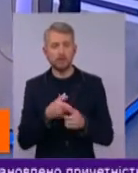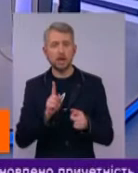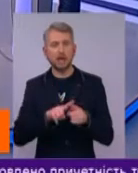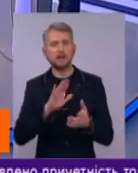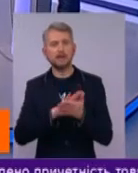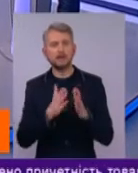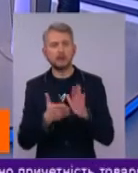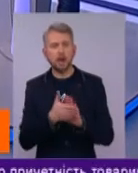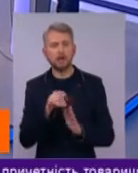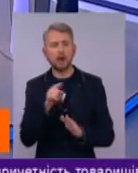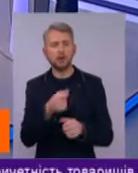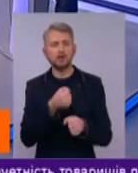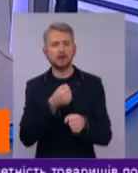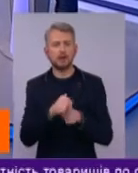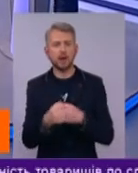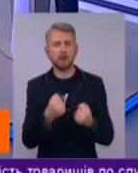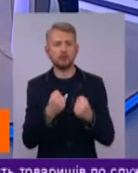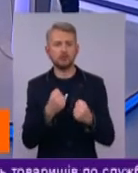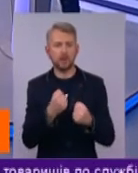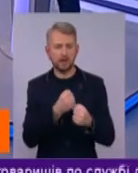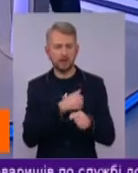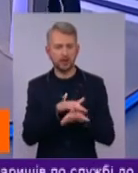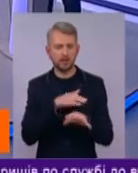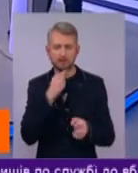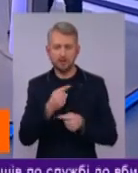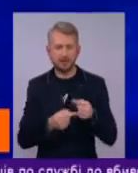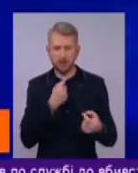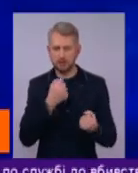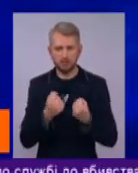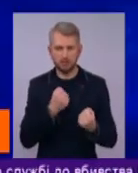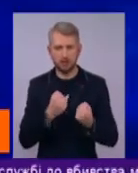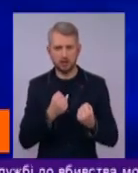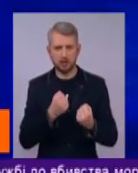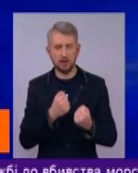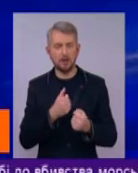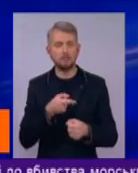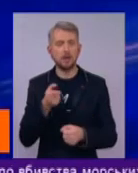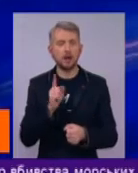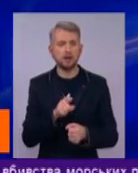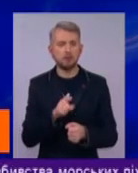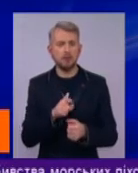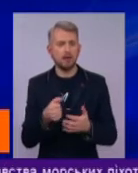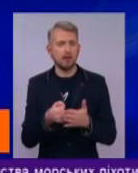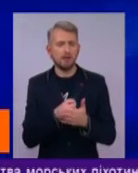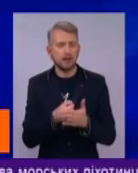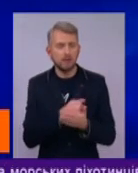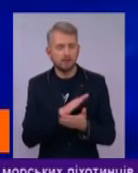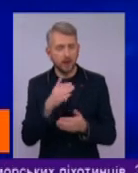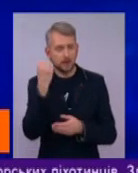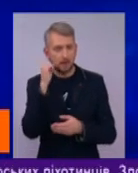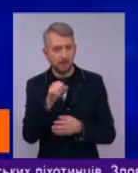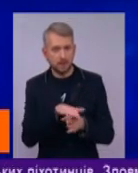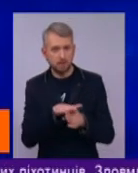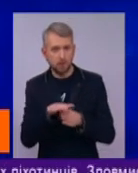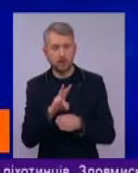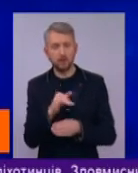состояние, оно заставляет держать войска в постоянном напряжении. При этом не добивается победы полной